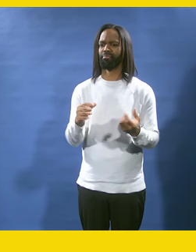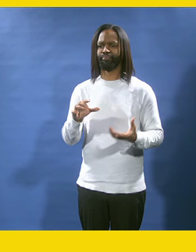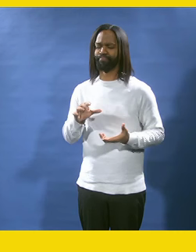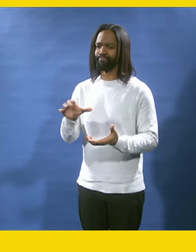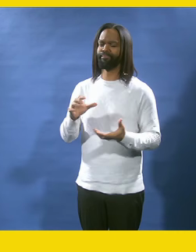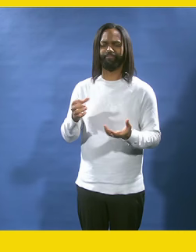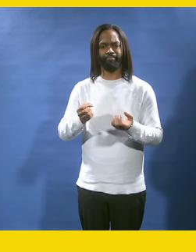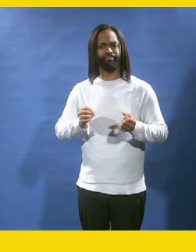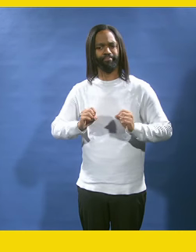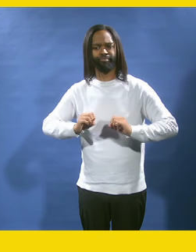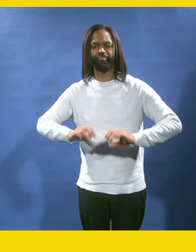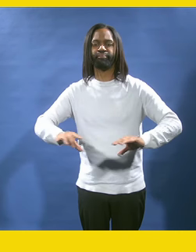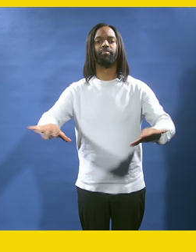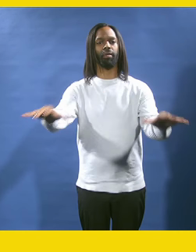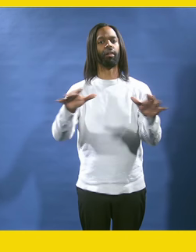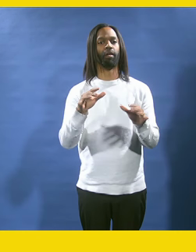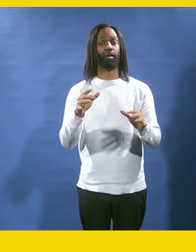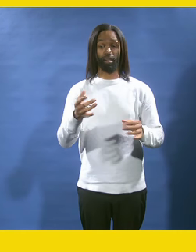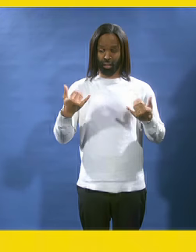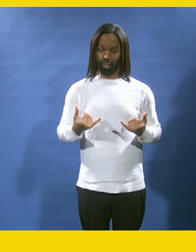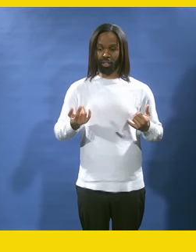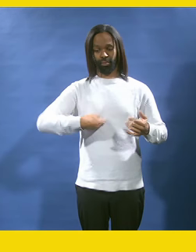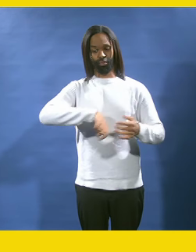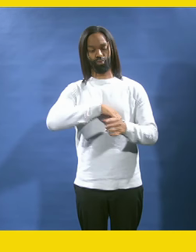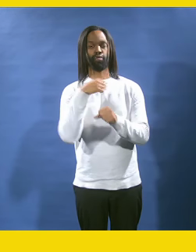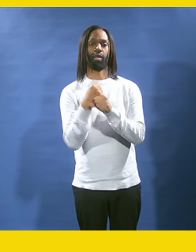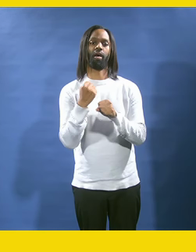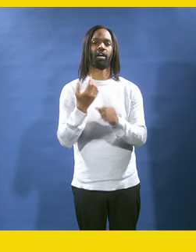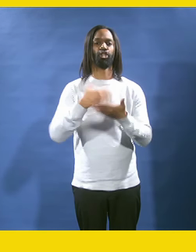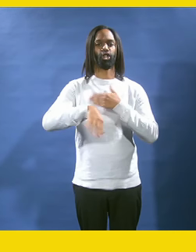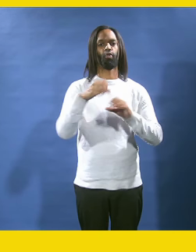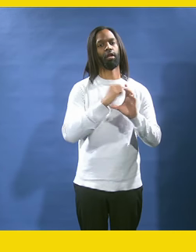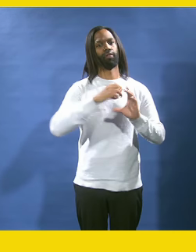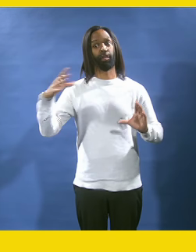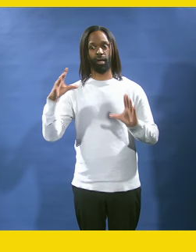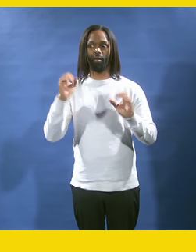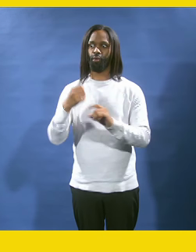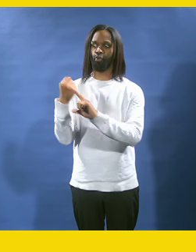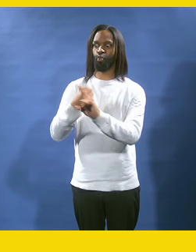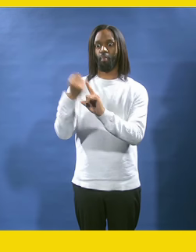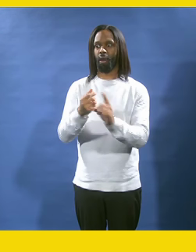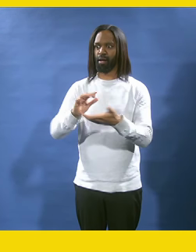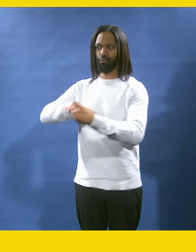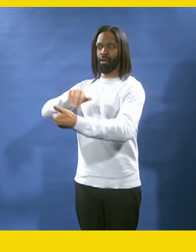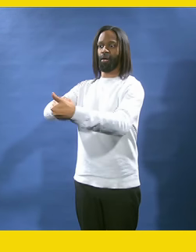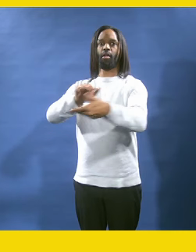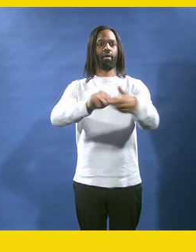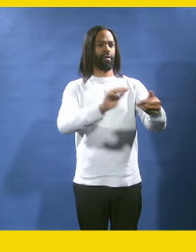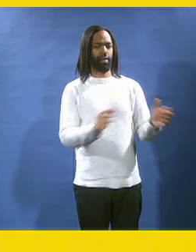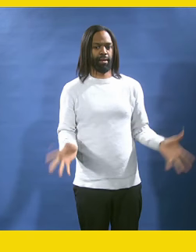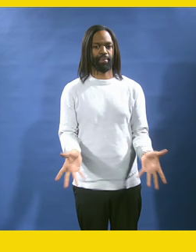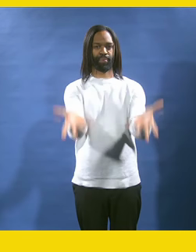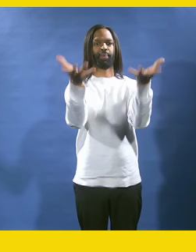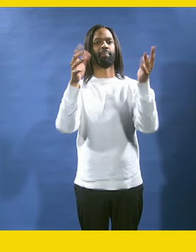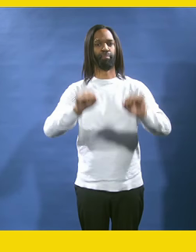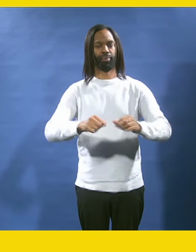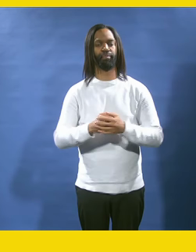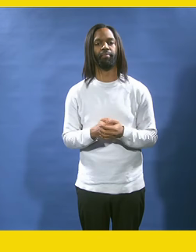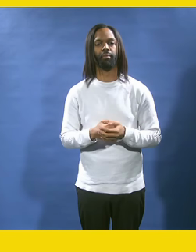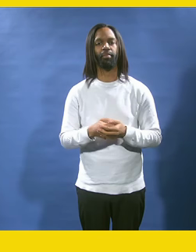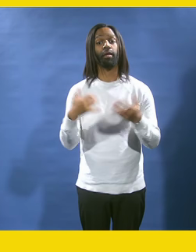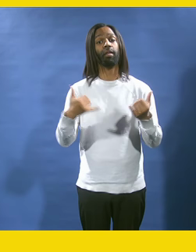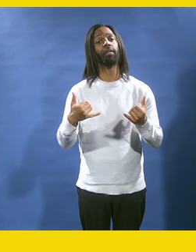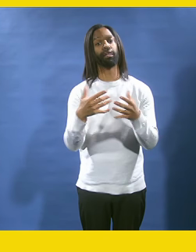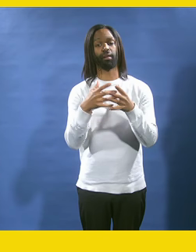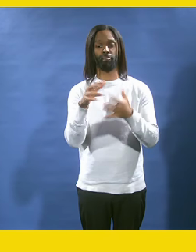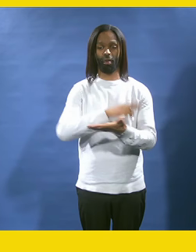notre collectivité puisse vous servir d'appui dans votre combat. Nous avons en Grand Est un potentiel féminin que nous nous